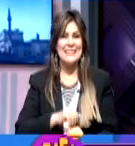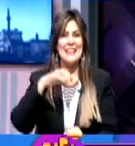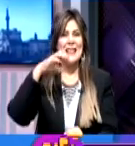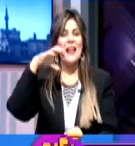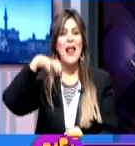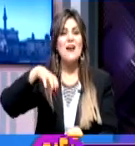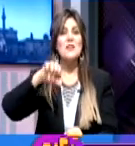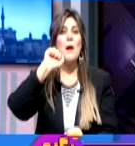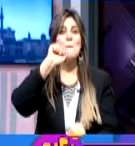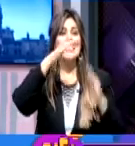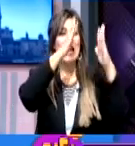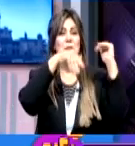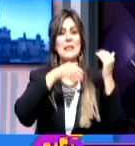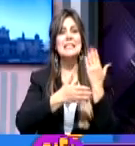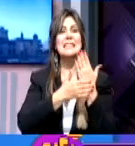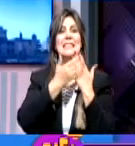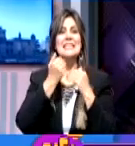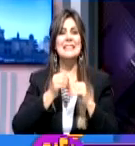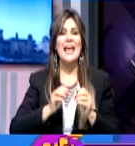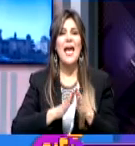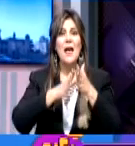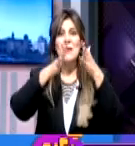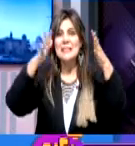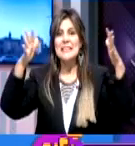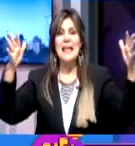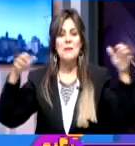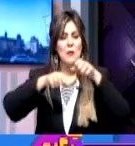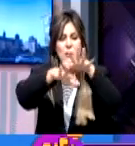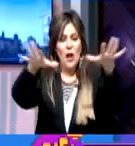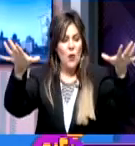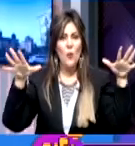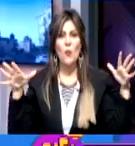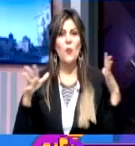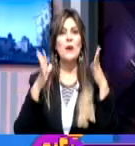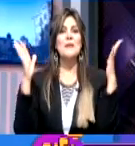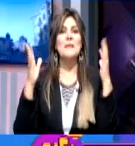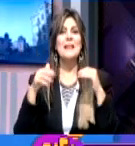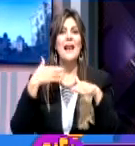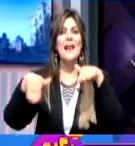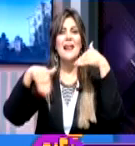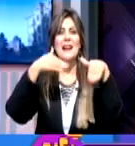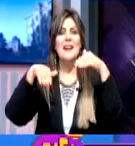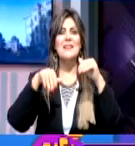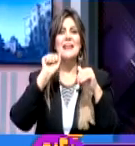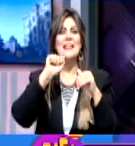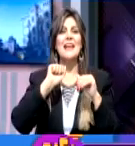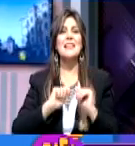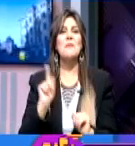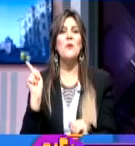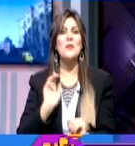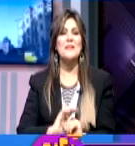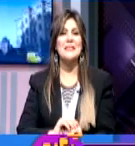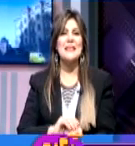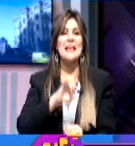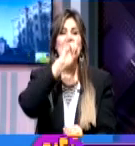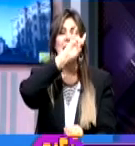عن المدينه. أيوة. الكبيره ذات المساحه الكبيره لذوي الاعاقه في العاصمه الاداريه. ده في نقطه يا فندم قبل دي